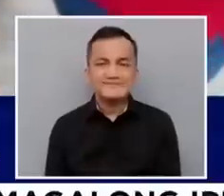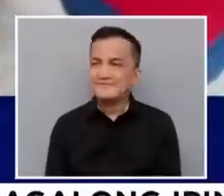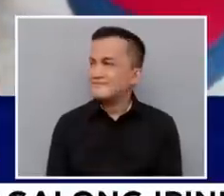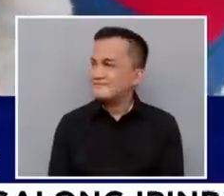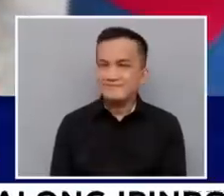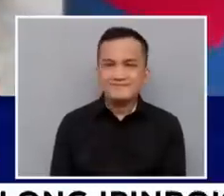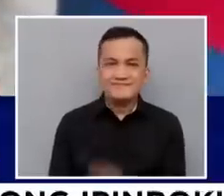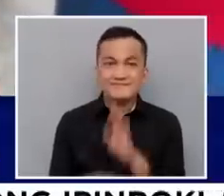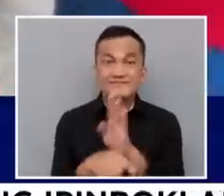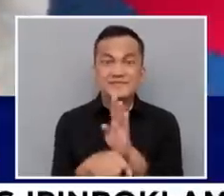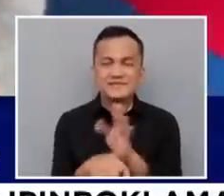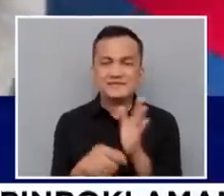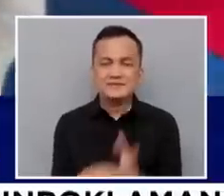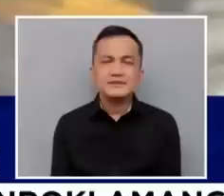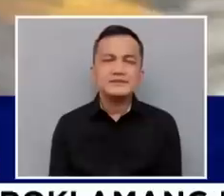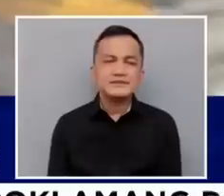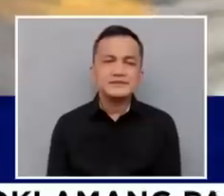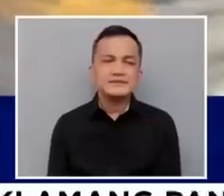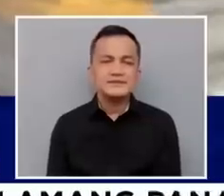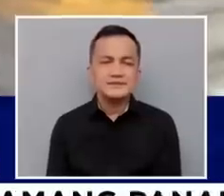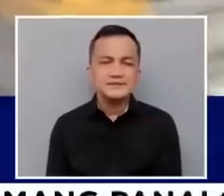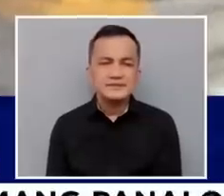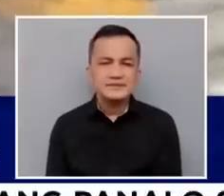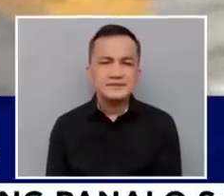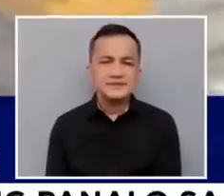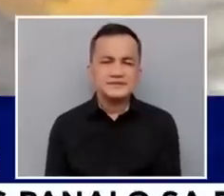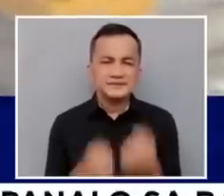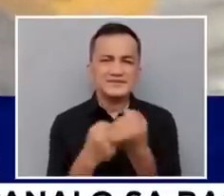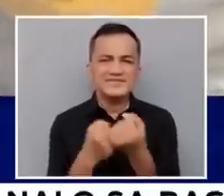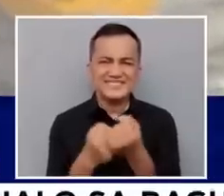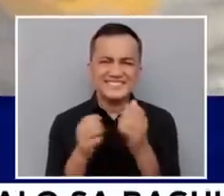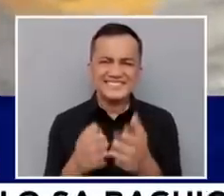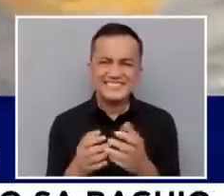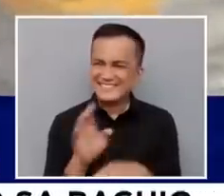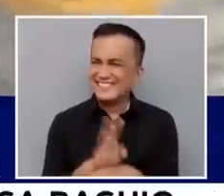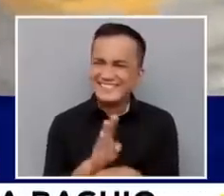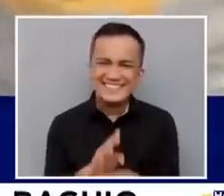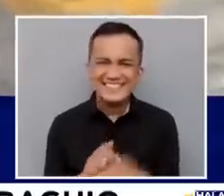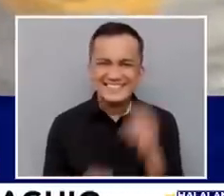may mga negosyante na, mga supporters. Negosyante.